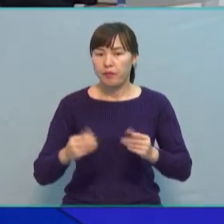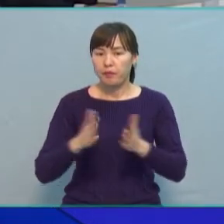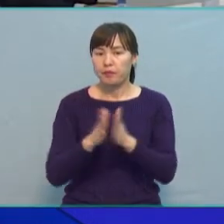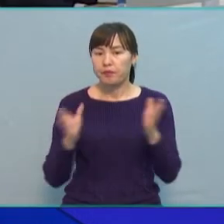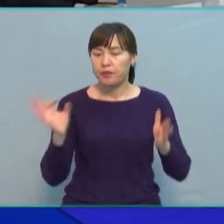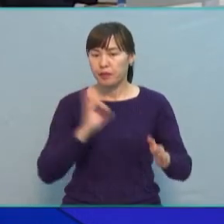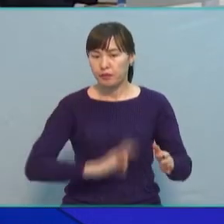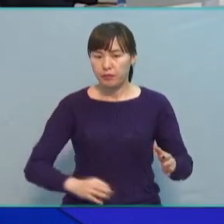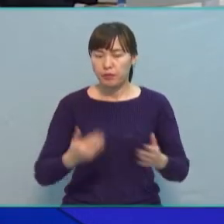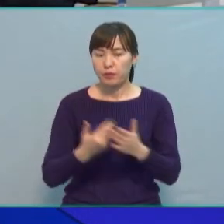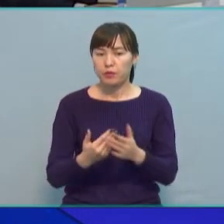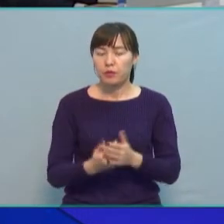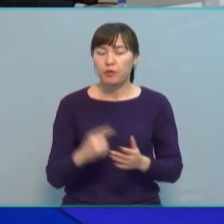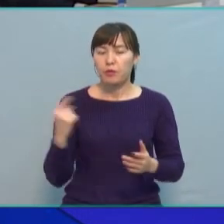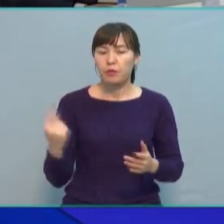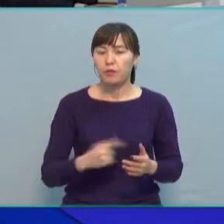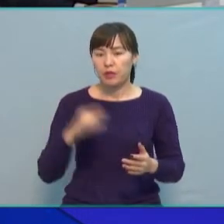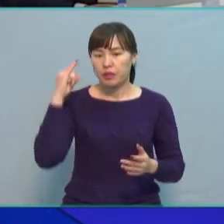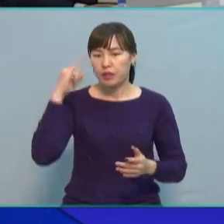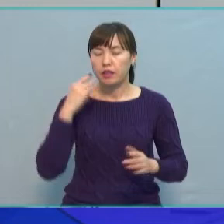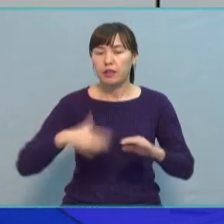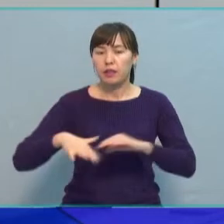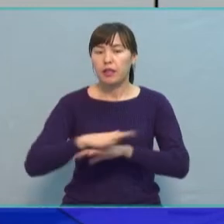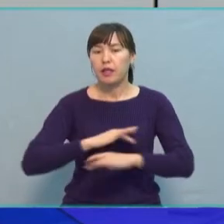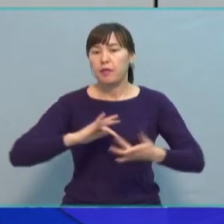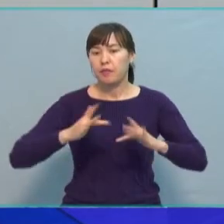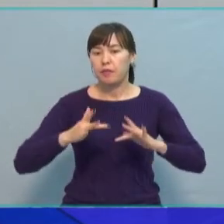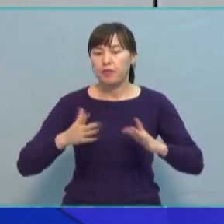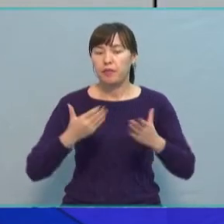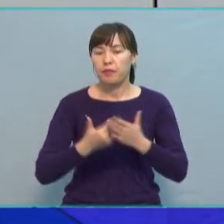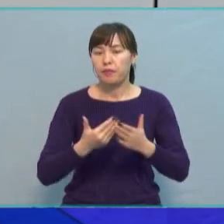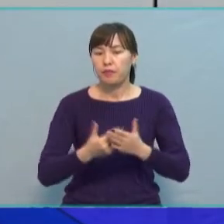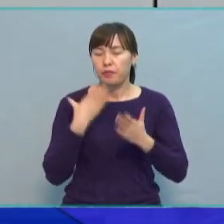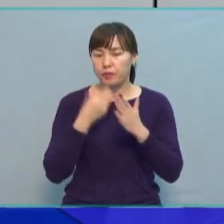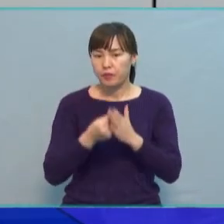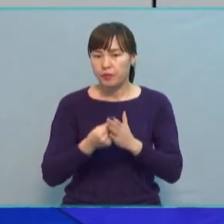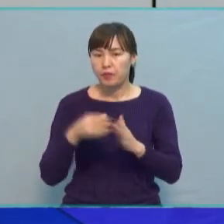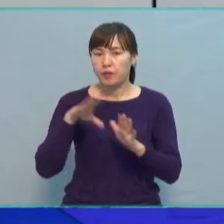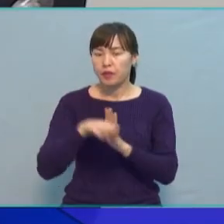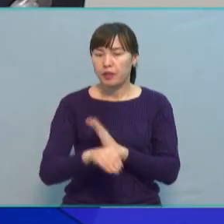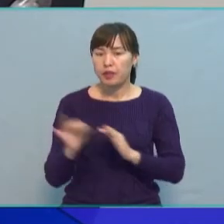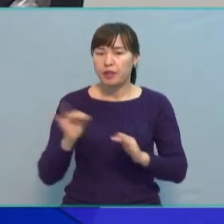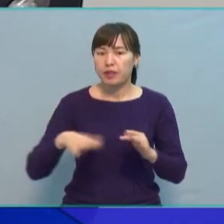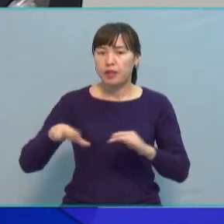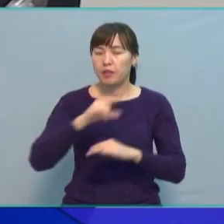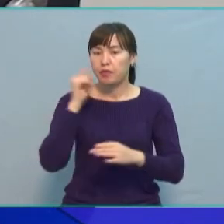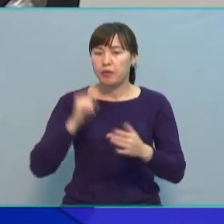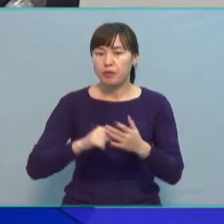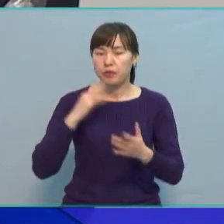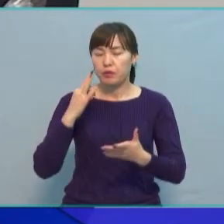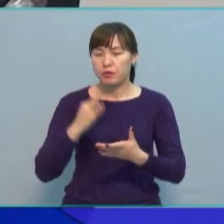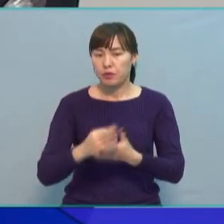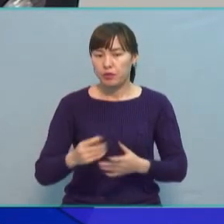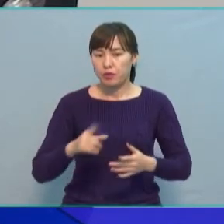кеңінен пайдаланылмақ. Мәселен, ең алдымен қазақстандықтарға интернет арқылы деректерін өз бетінше ендіру және барлық сұрақтарға жауап